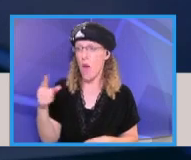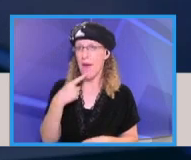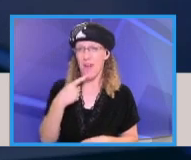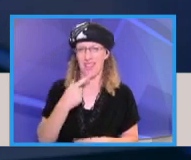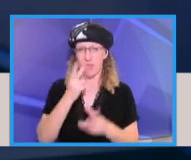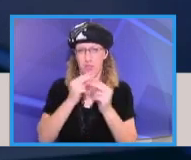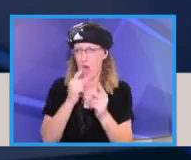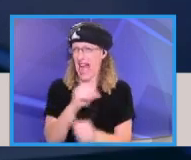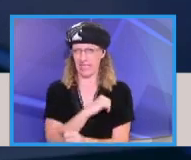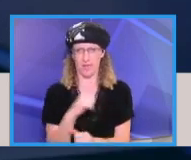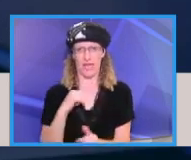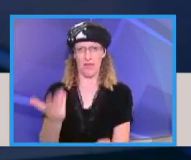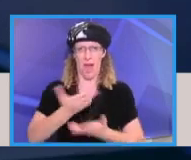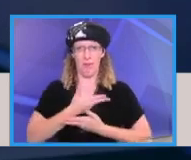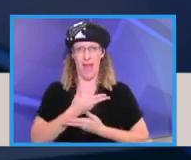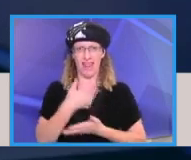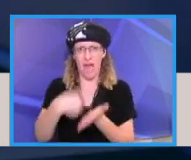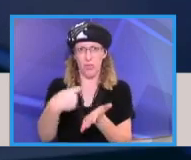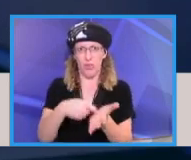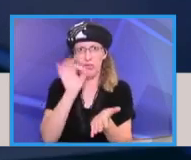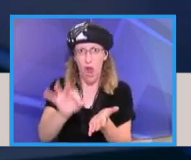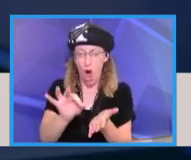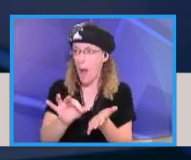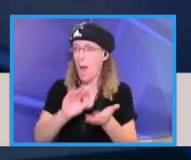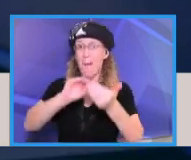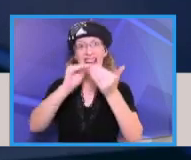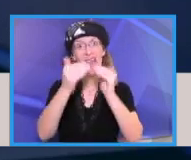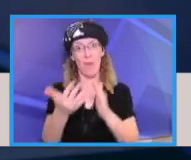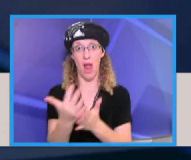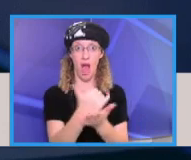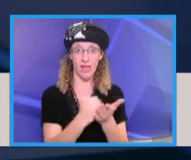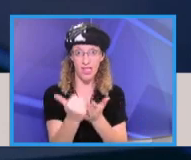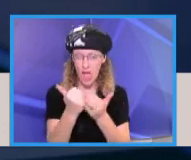שהעצמאי מקבל את התגמול שלו בהתאם להכנסות,